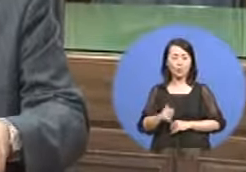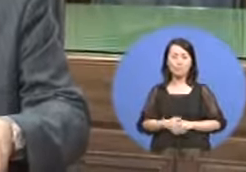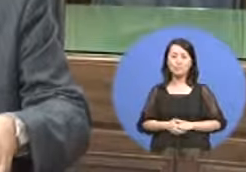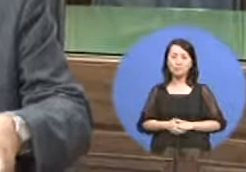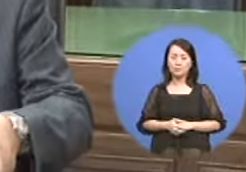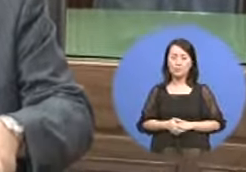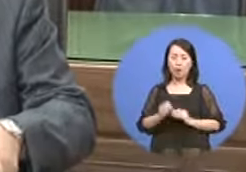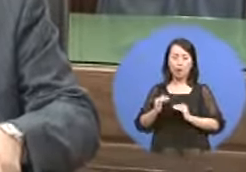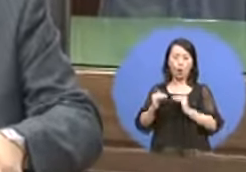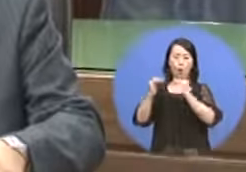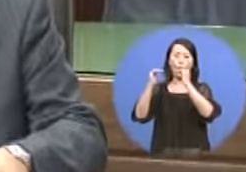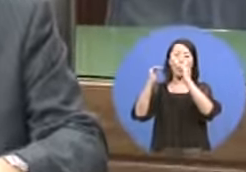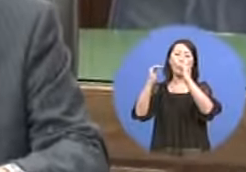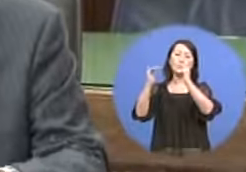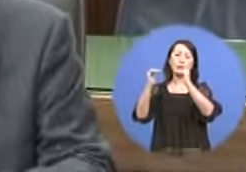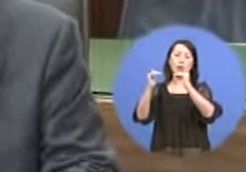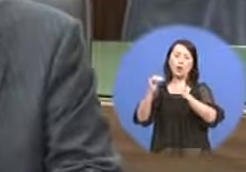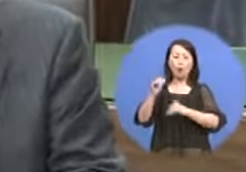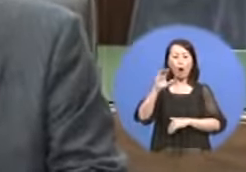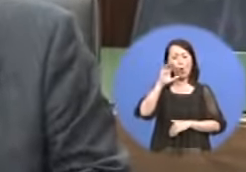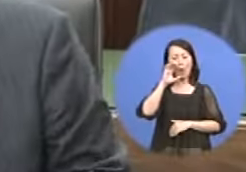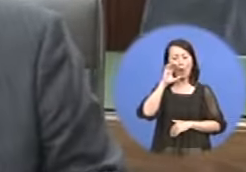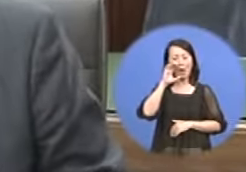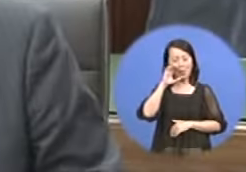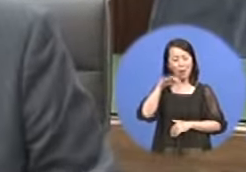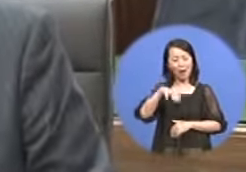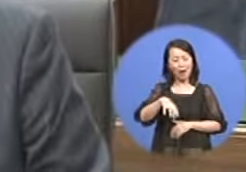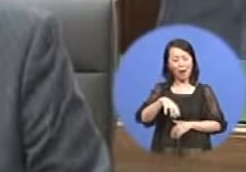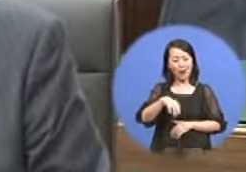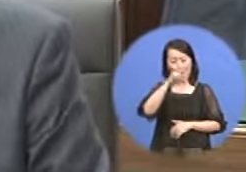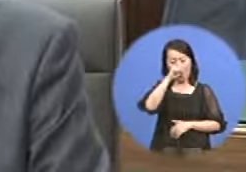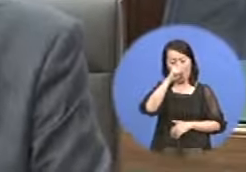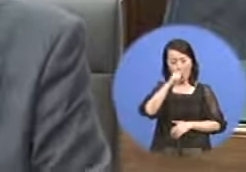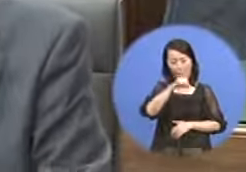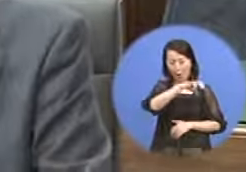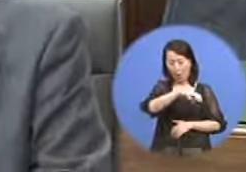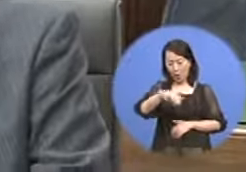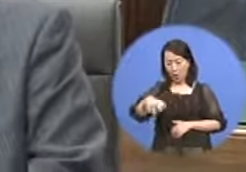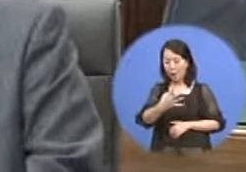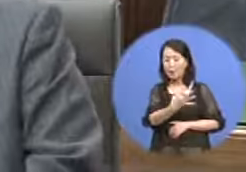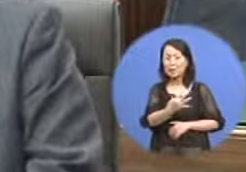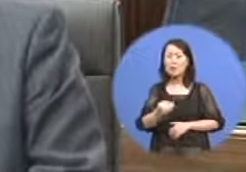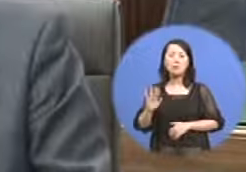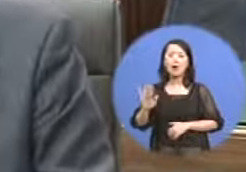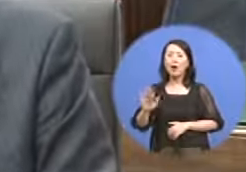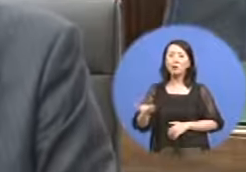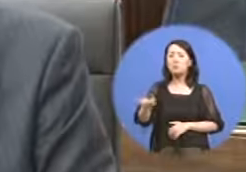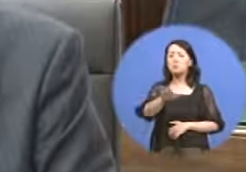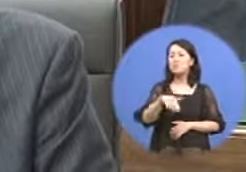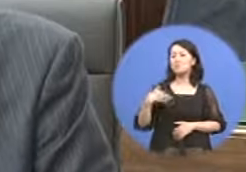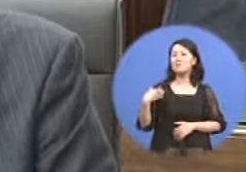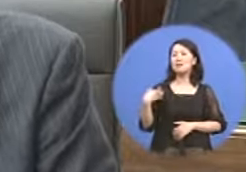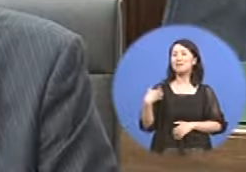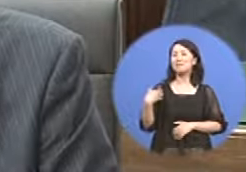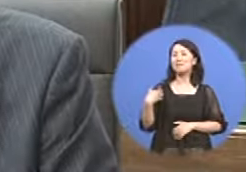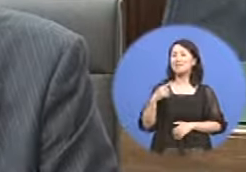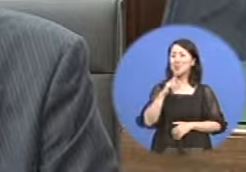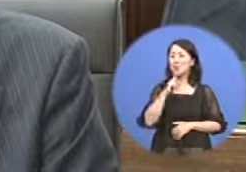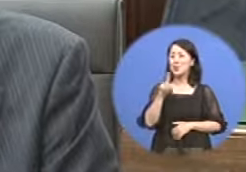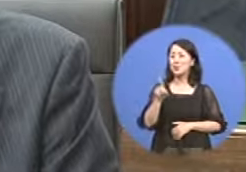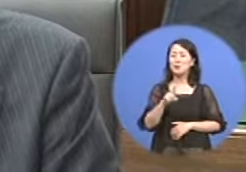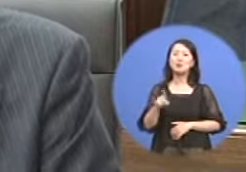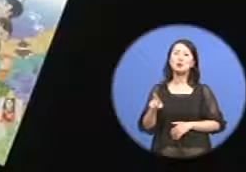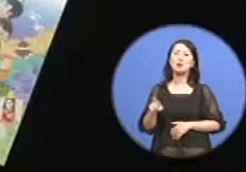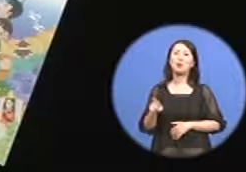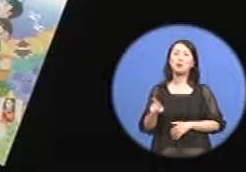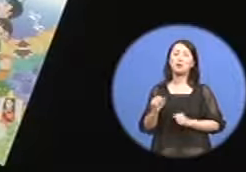い、 で大人がですねいや和歌山ってたくさんいいとこあるのにみんな知らなくてねとかなんか言う人がうじゃうじゃ